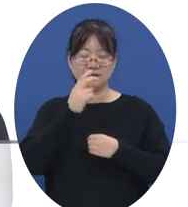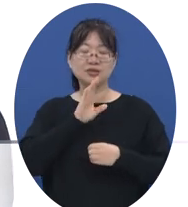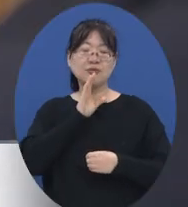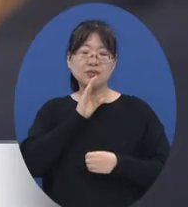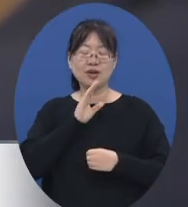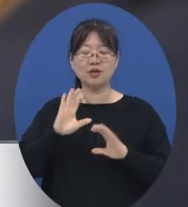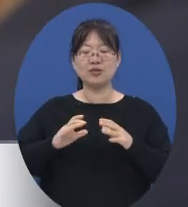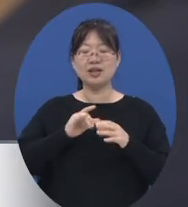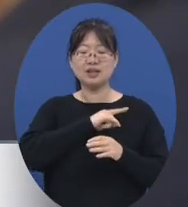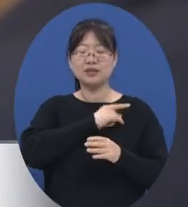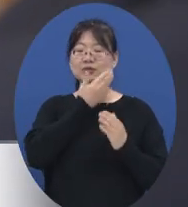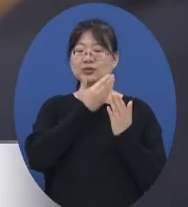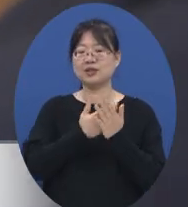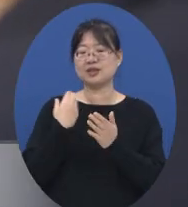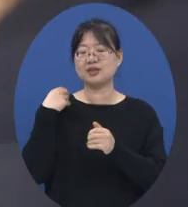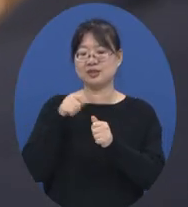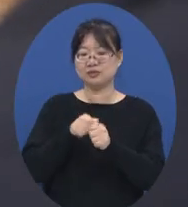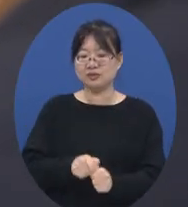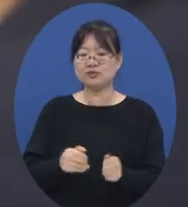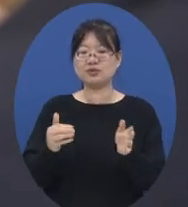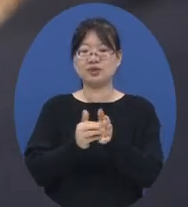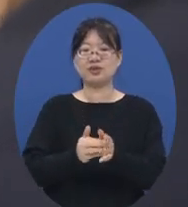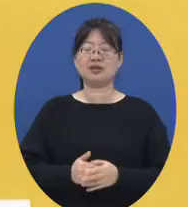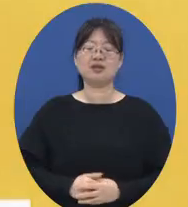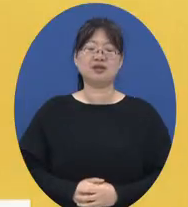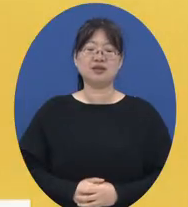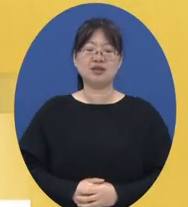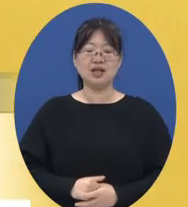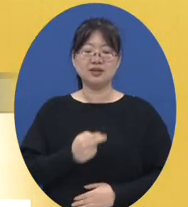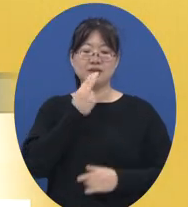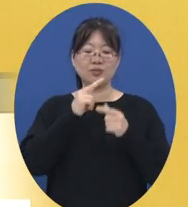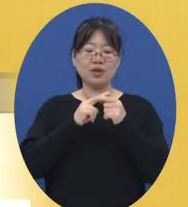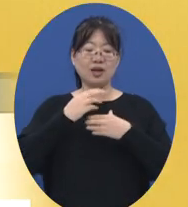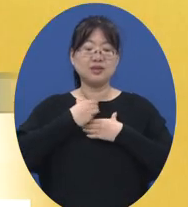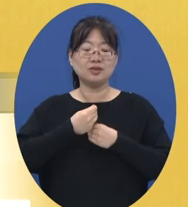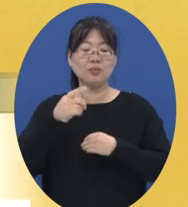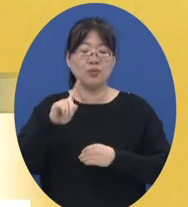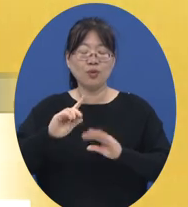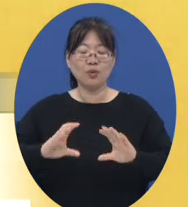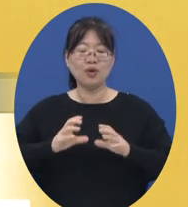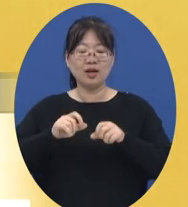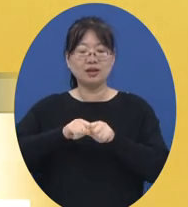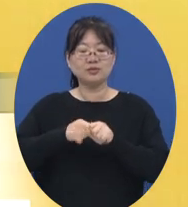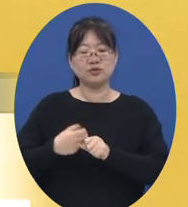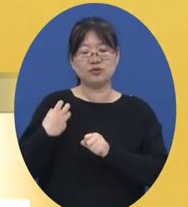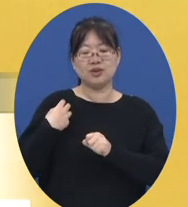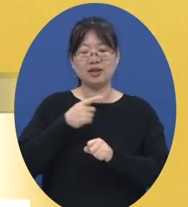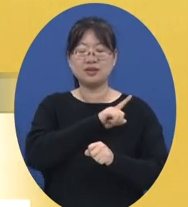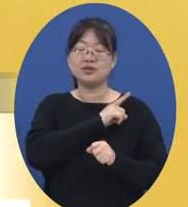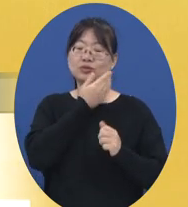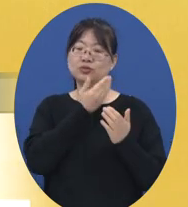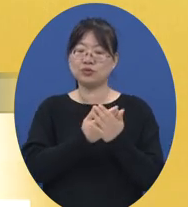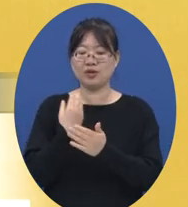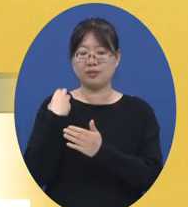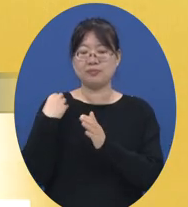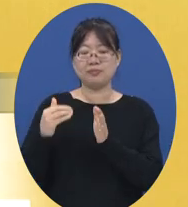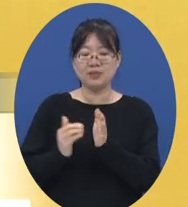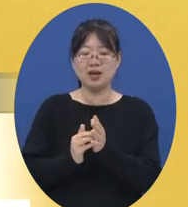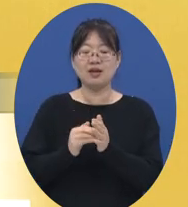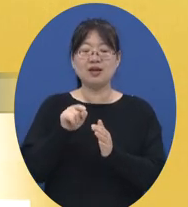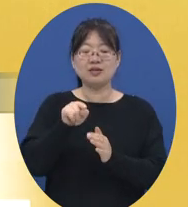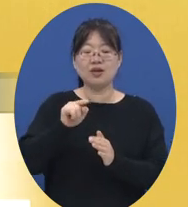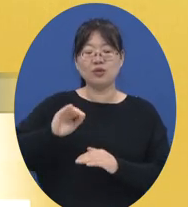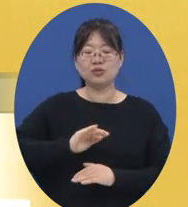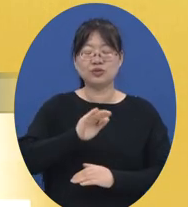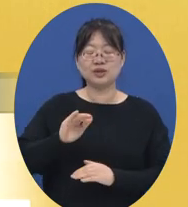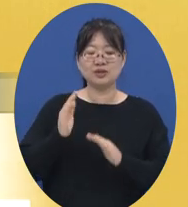국가의 가장 중요한 의무라고 강조했습니다. 생명과 안전은 국가의 의무 중에 가장 중요한 의무입니다. 그걸